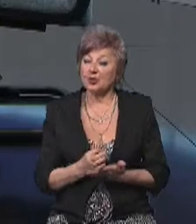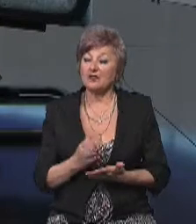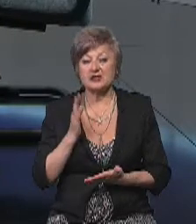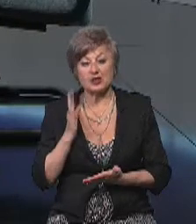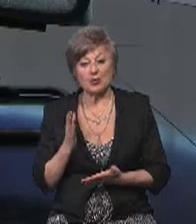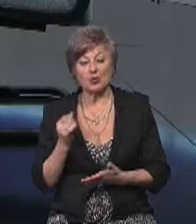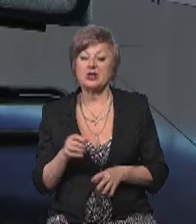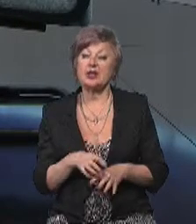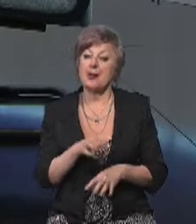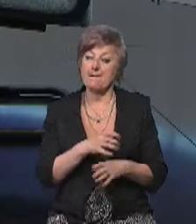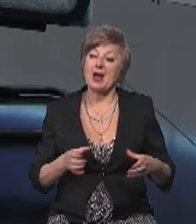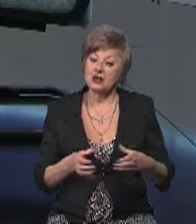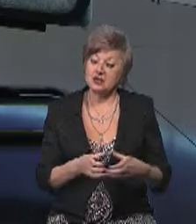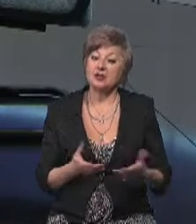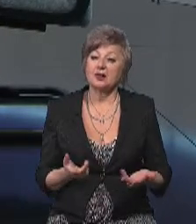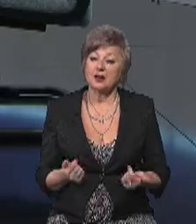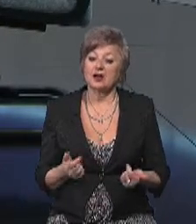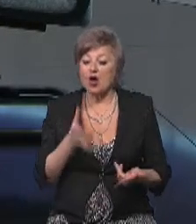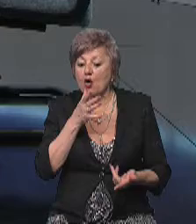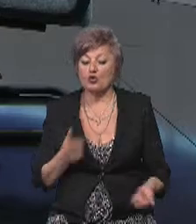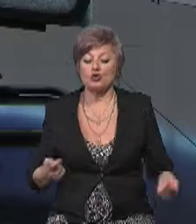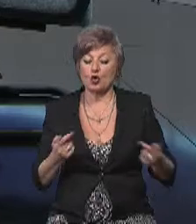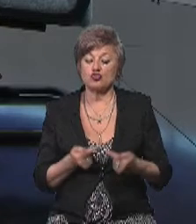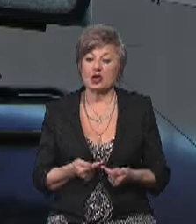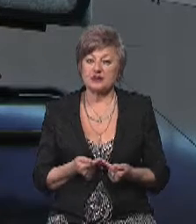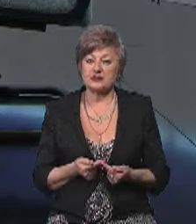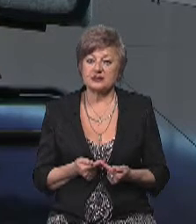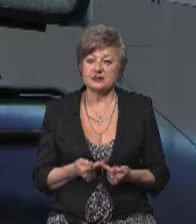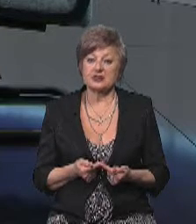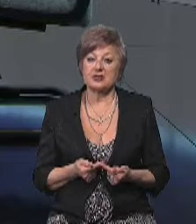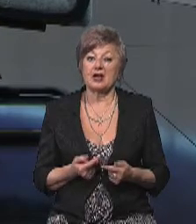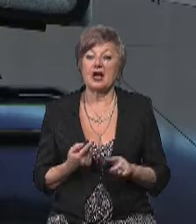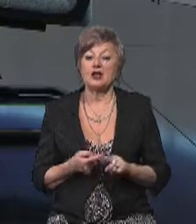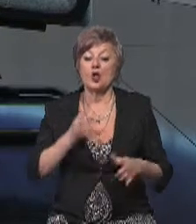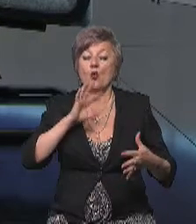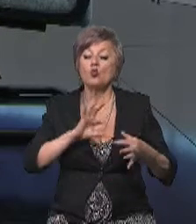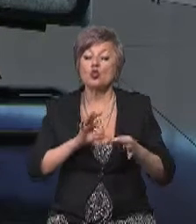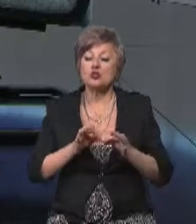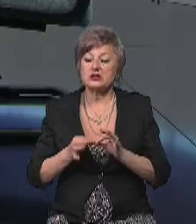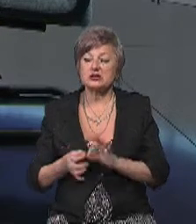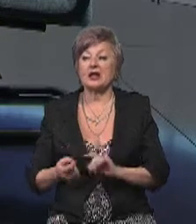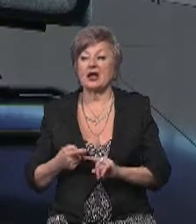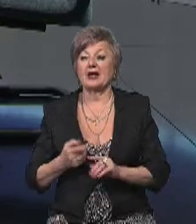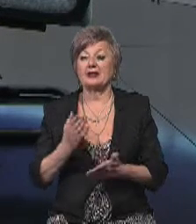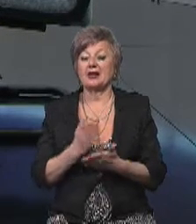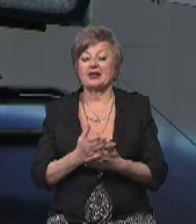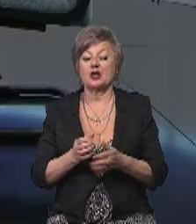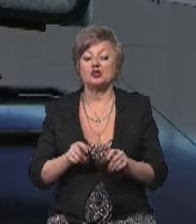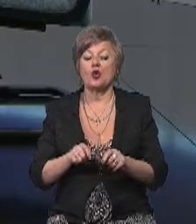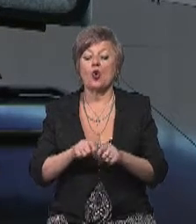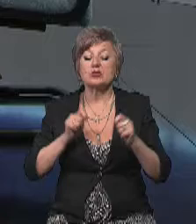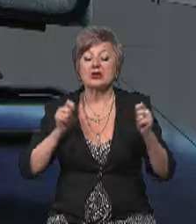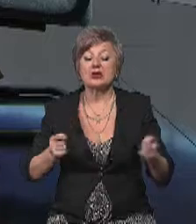і партійна відповідальність. І партійна одночасно. Ага, тобто це якраз удосконалення. У цьому є і суть відкритих списків, це не